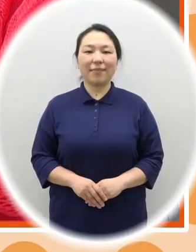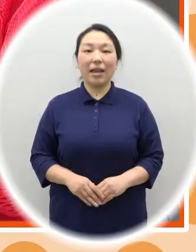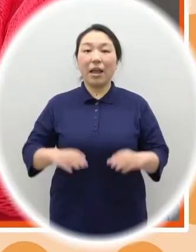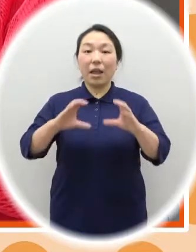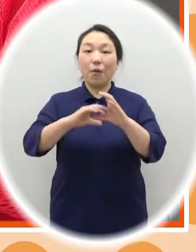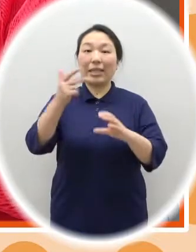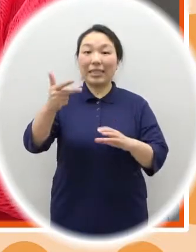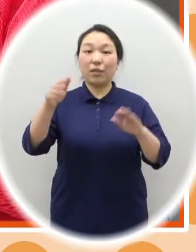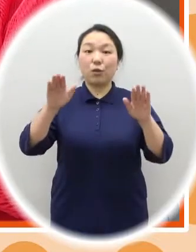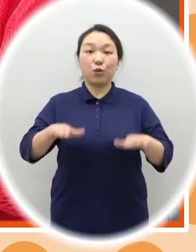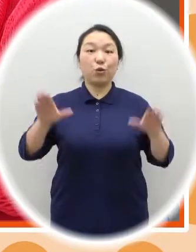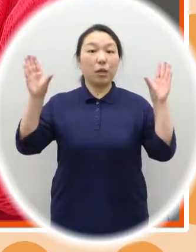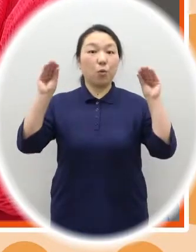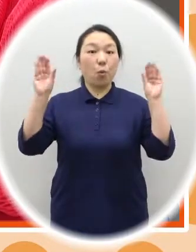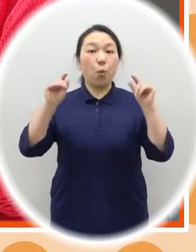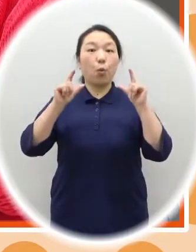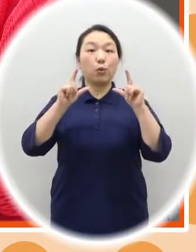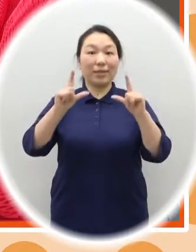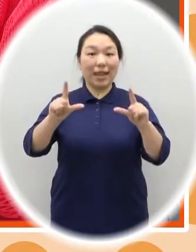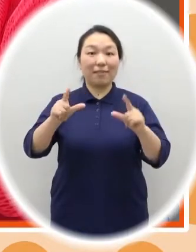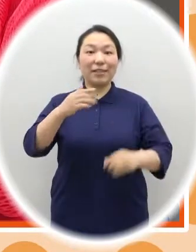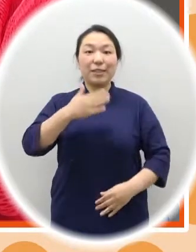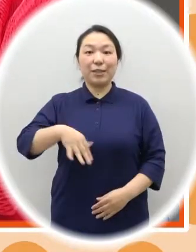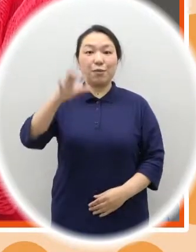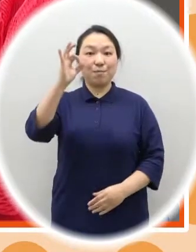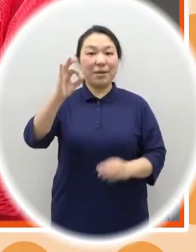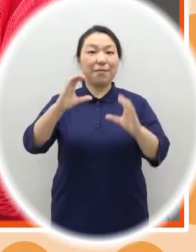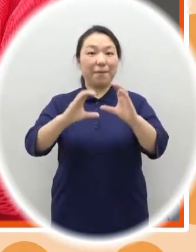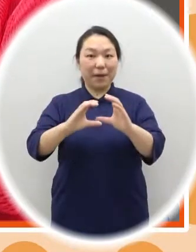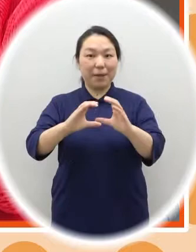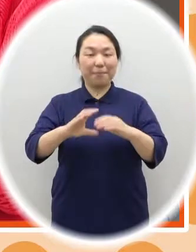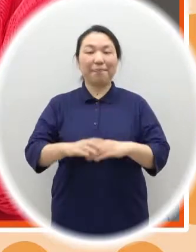いわき市の旬の情報を伝えるシルミルイワキ。